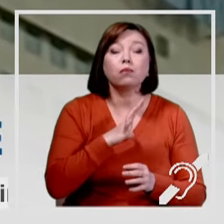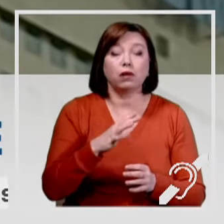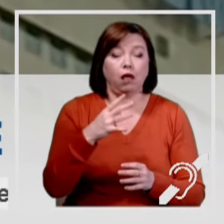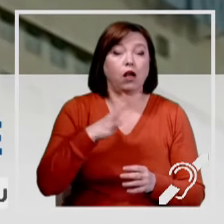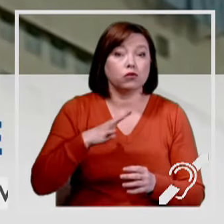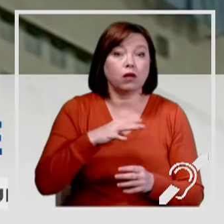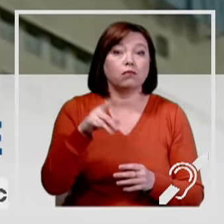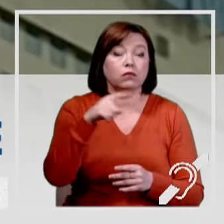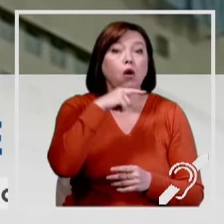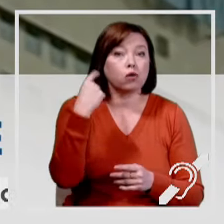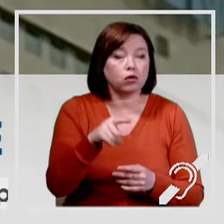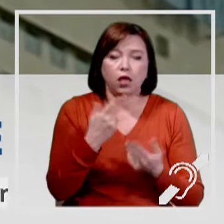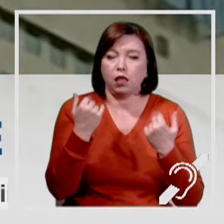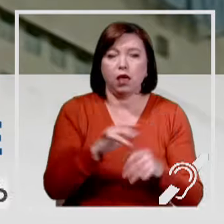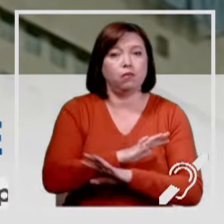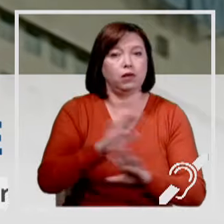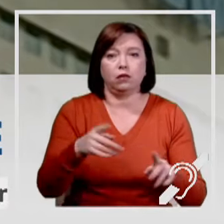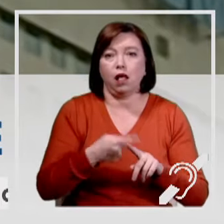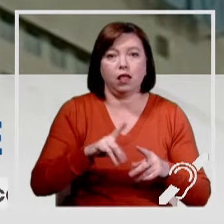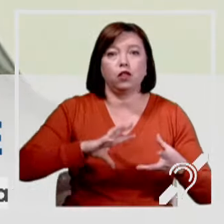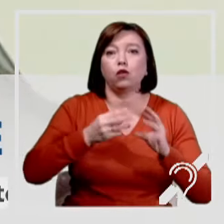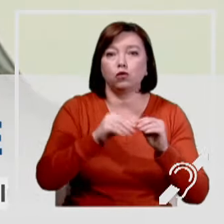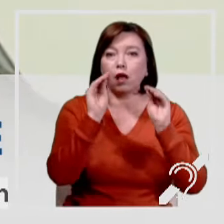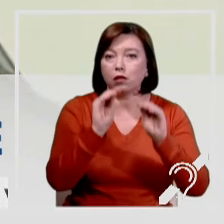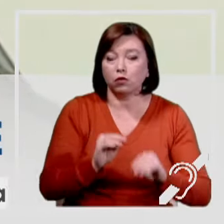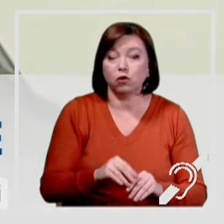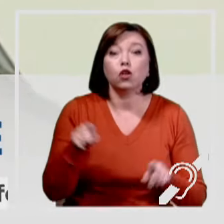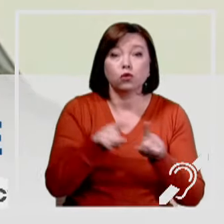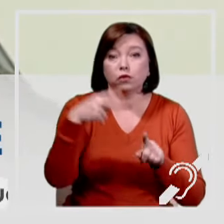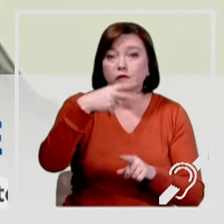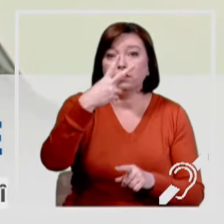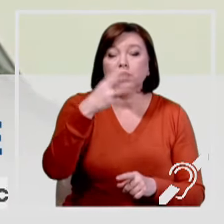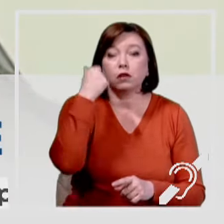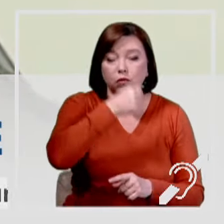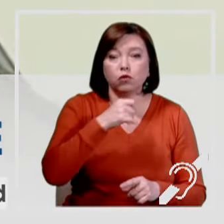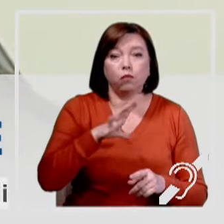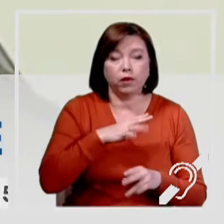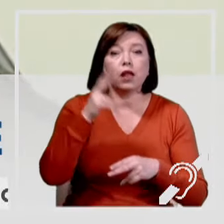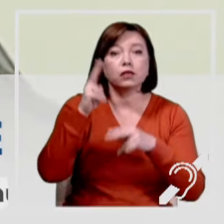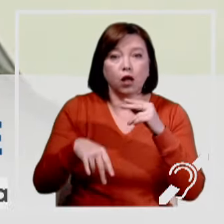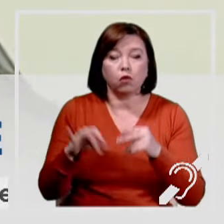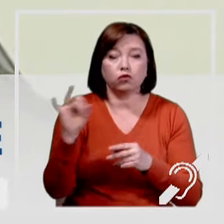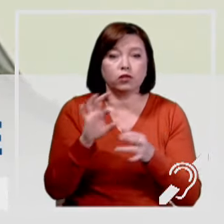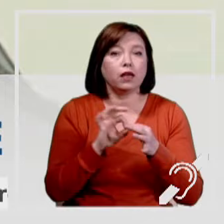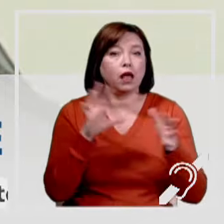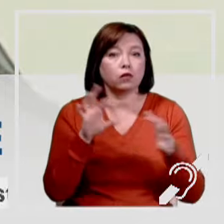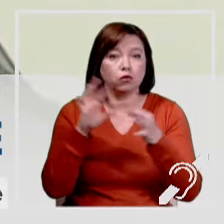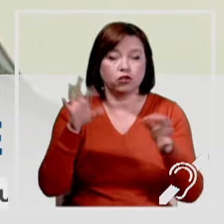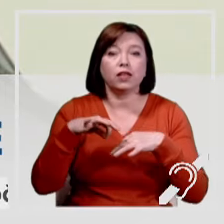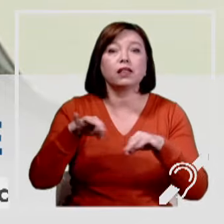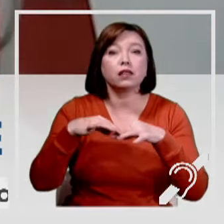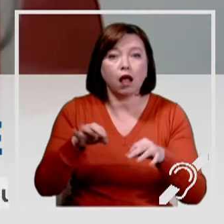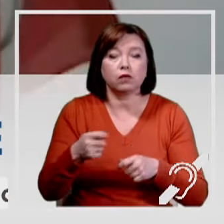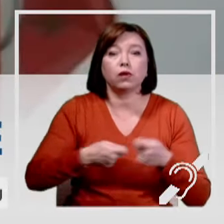așteptat, concernul rus nu a recunoscut rezultatele raportului. Tot în 2023 a fost dusă la bun sfârșit și separarea serviciilor de transport